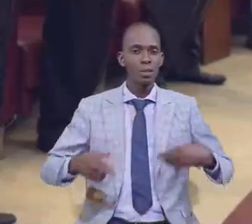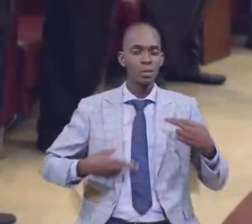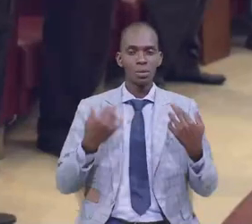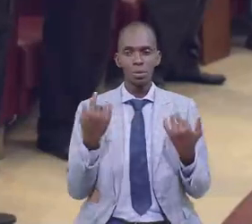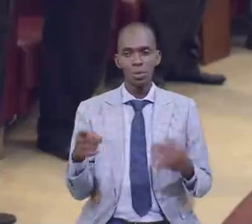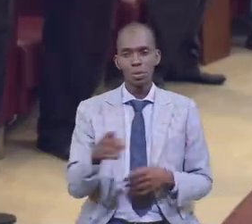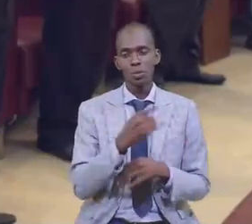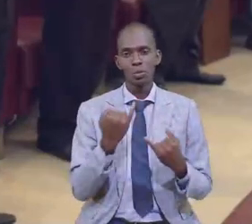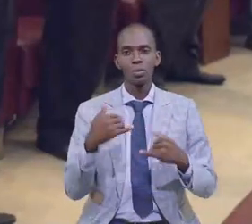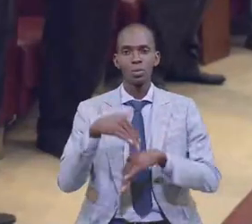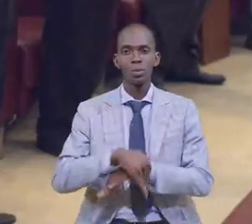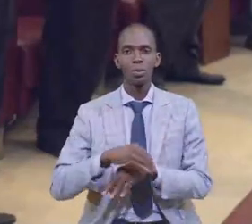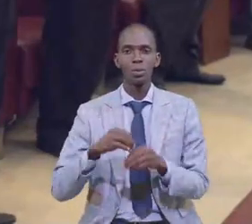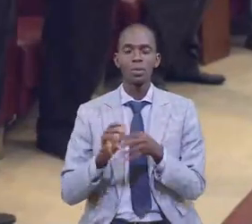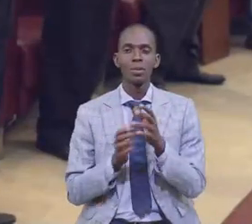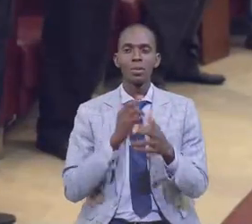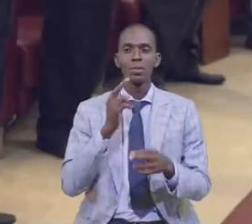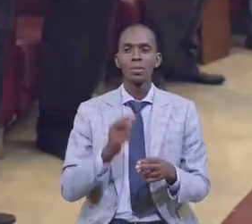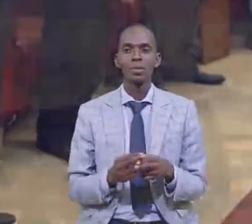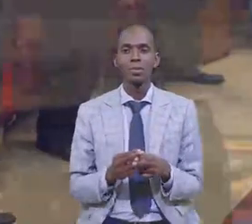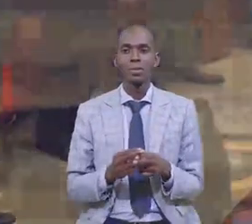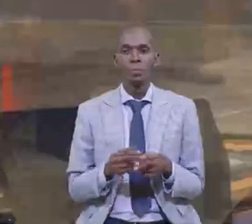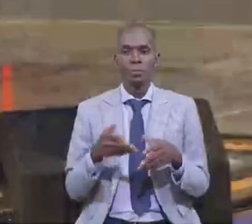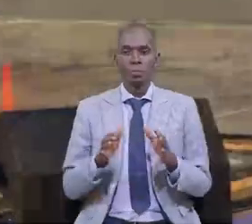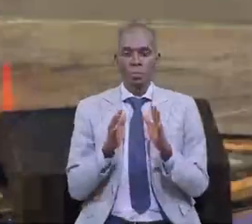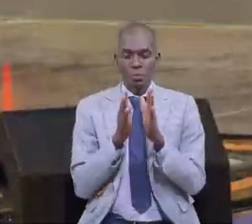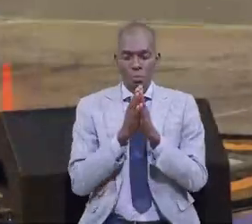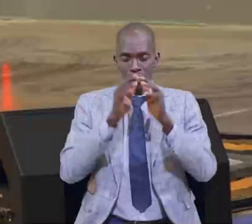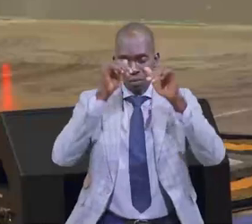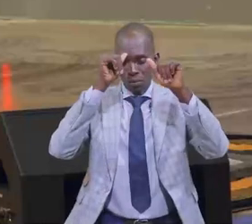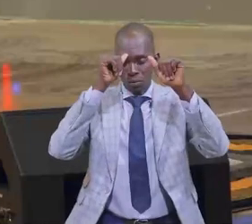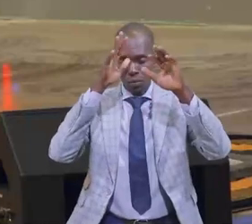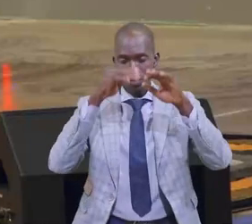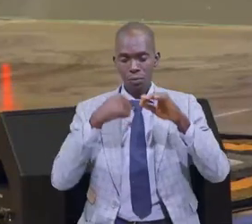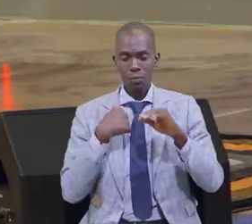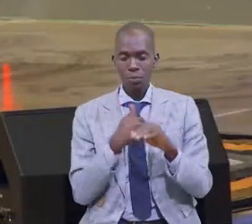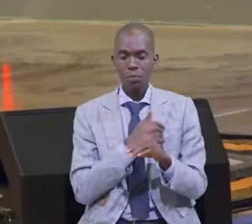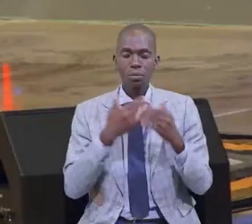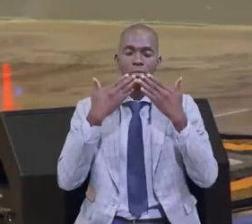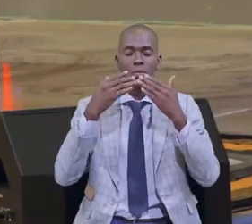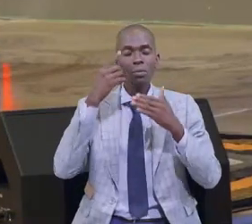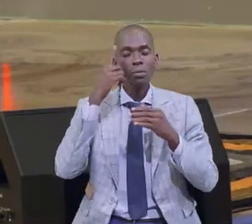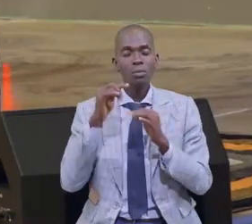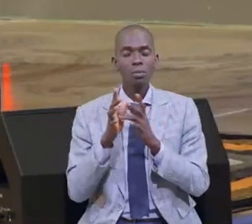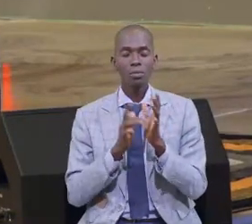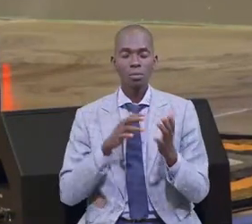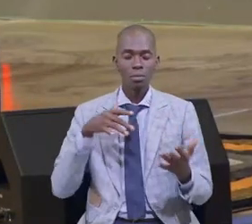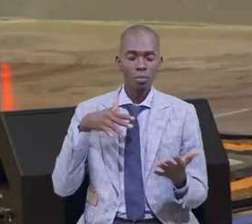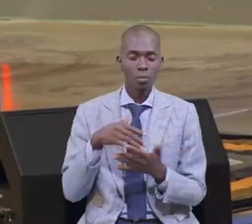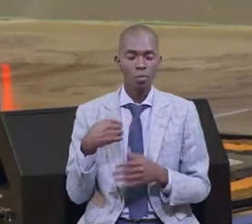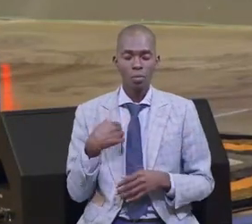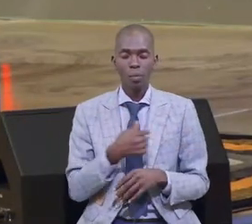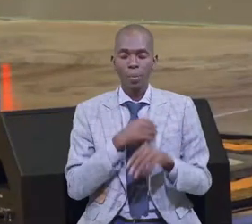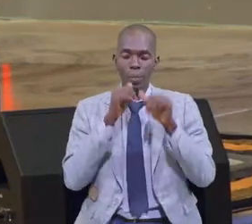vous ressuscite, vous ravivie au nom de Jésus. Prions ensemble, Père, te remercions pour l'étude